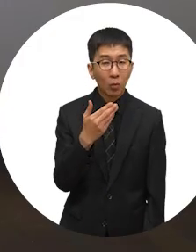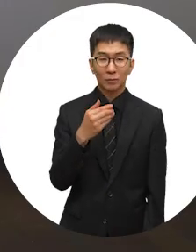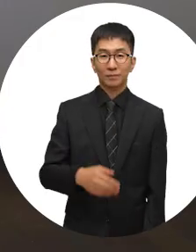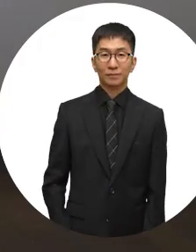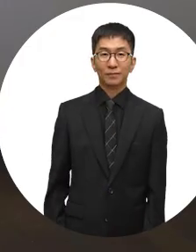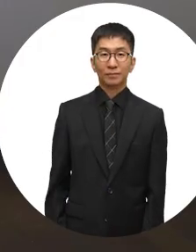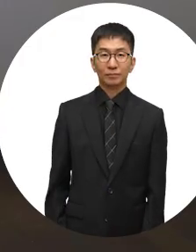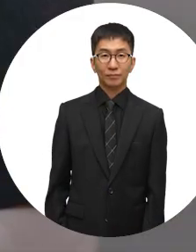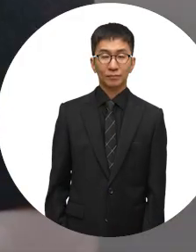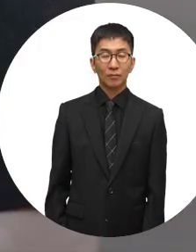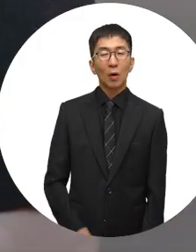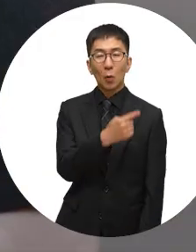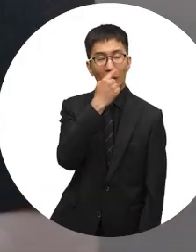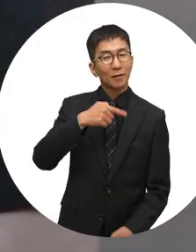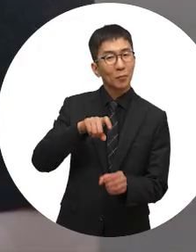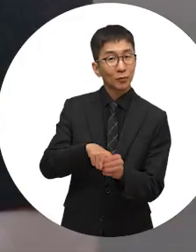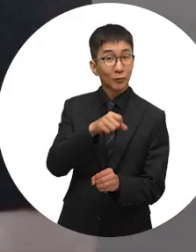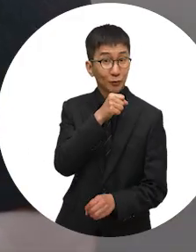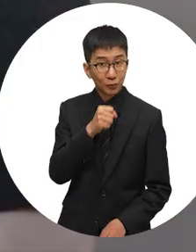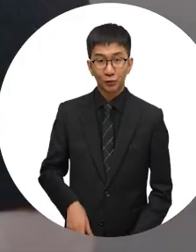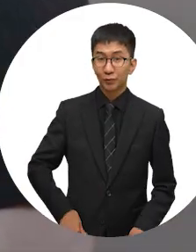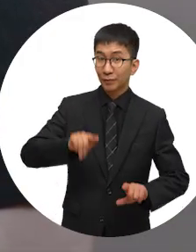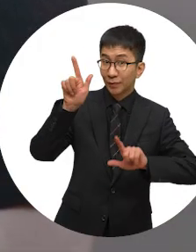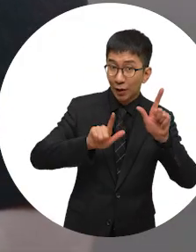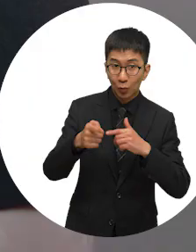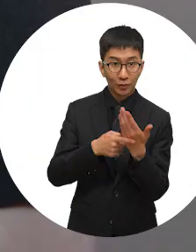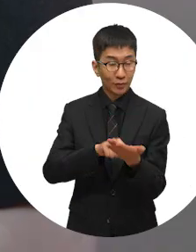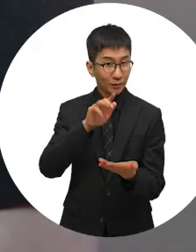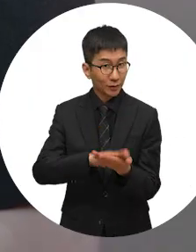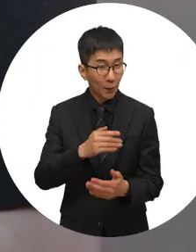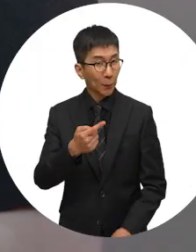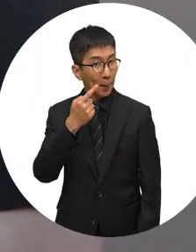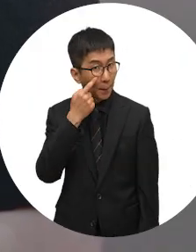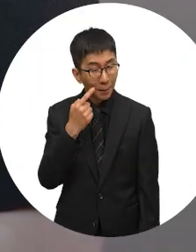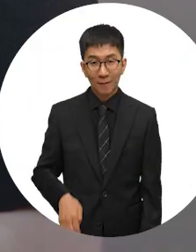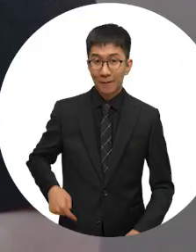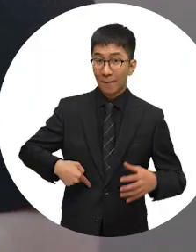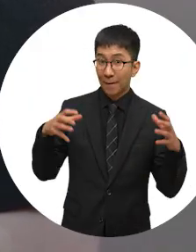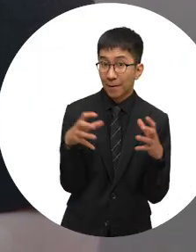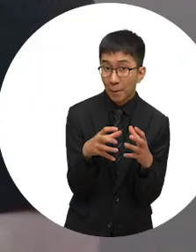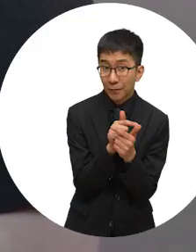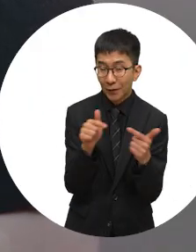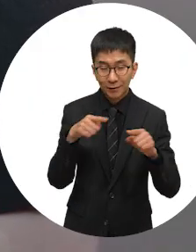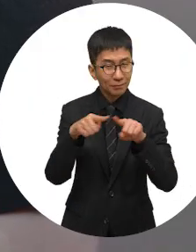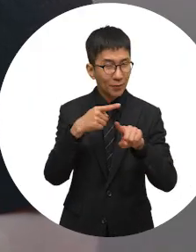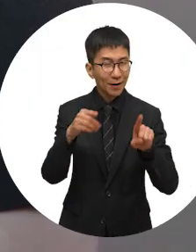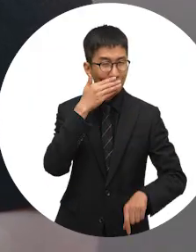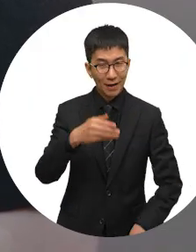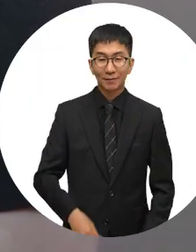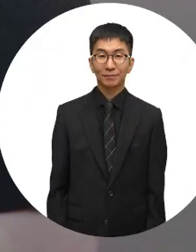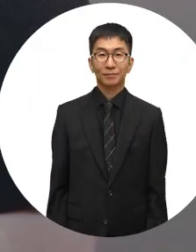수 있는지를 알아보며 성적뿐 아니라 여러분의 태도, 열정, 도전 정신, 협업 능력 등 다양한